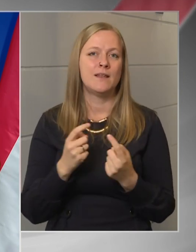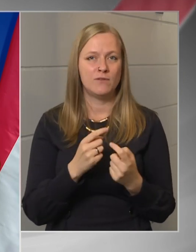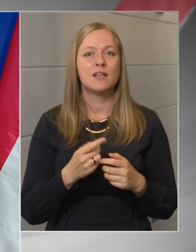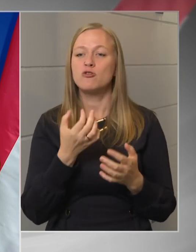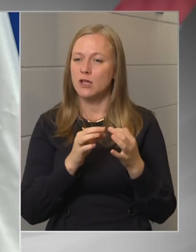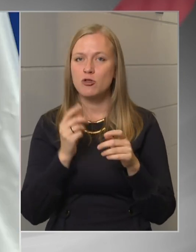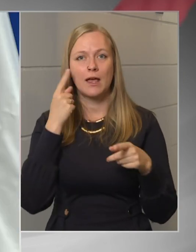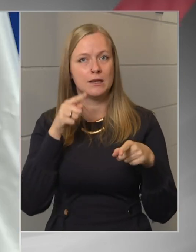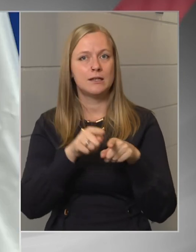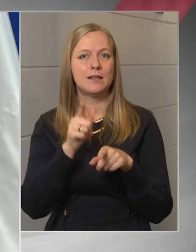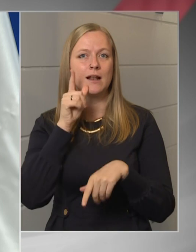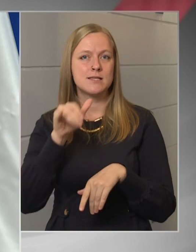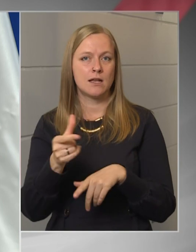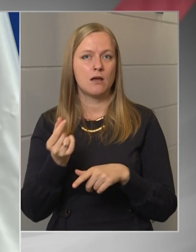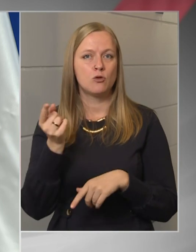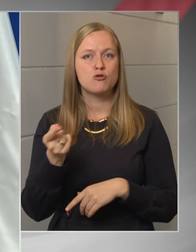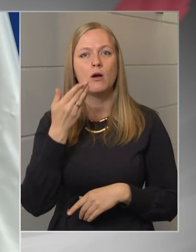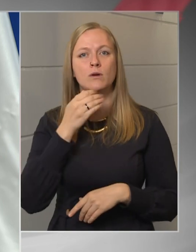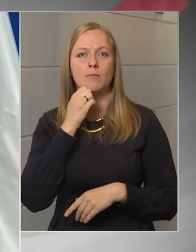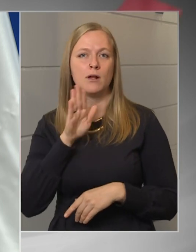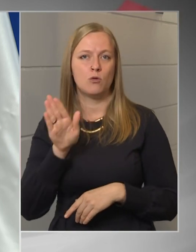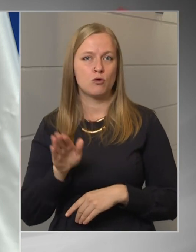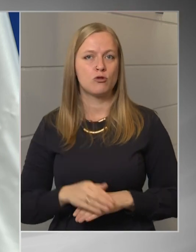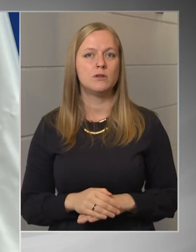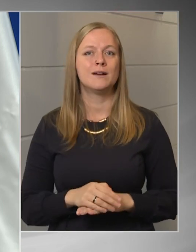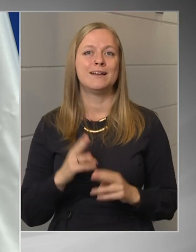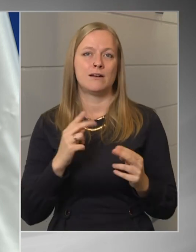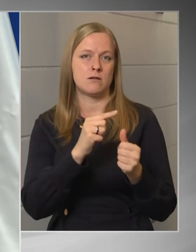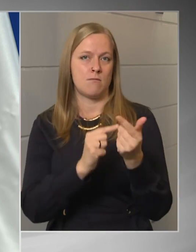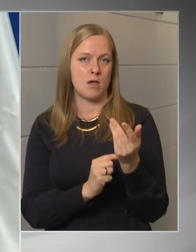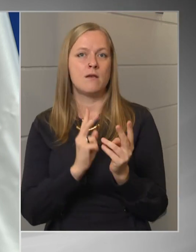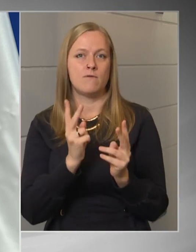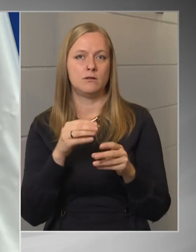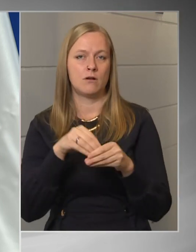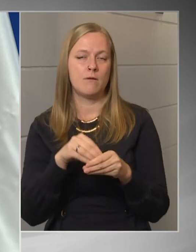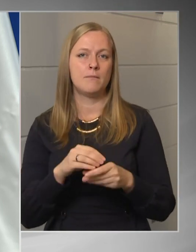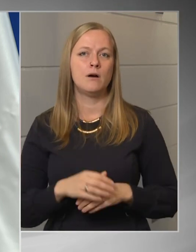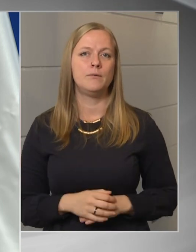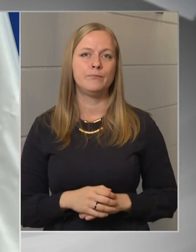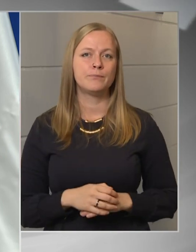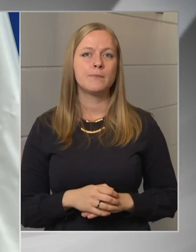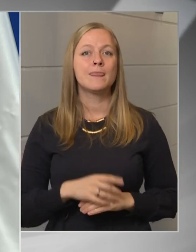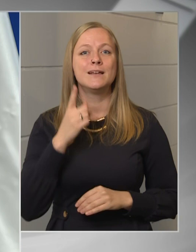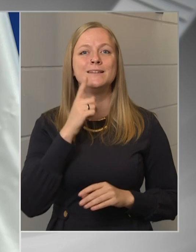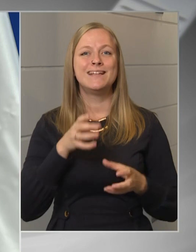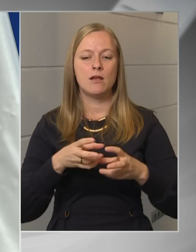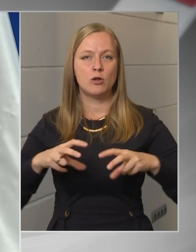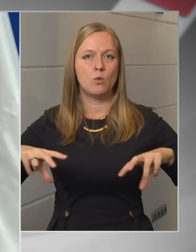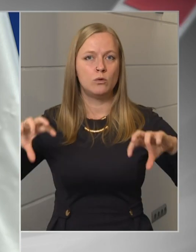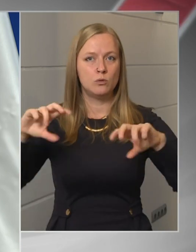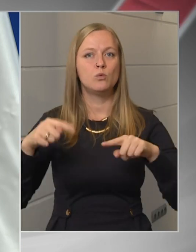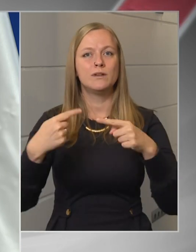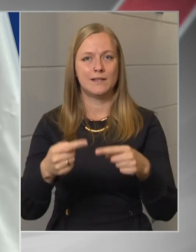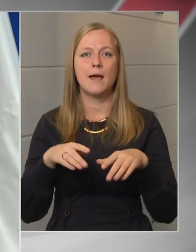teljesen egyetértek Lázár Jánosra, hogy Horthy Miklósnak érdemei vannak abban, hogy Trianon után ez az ország